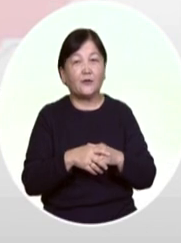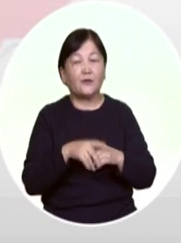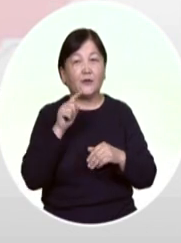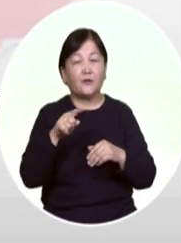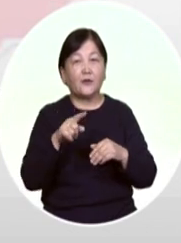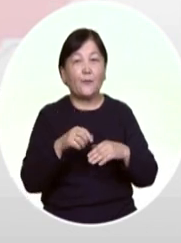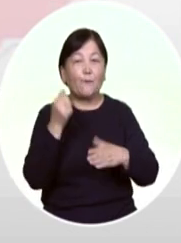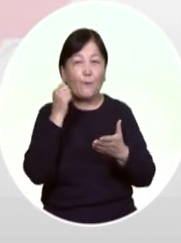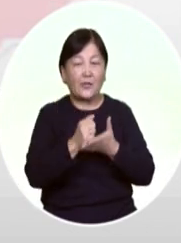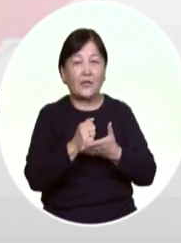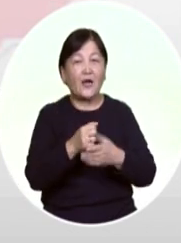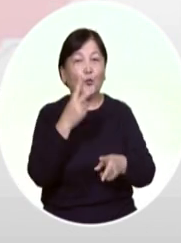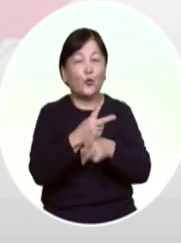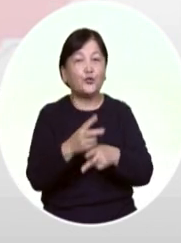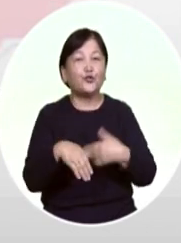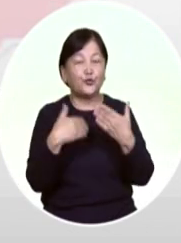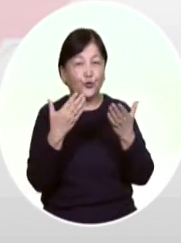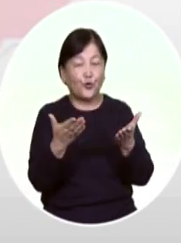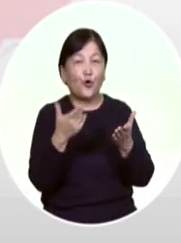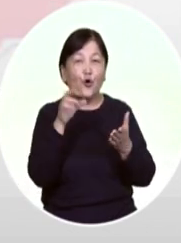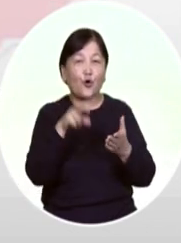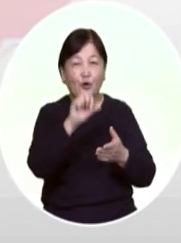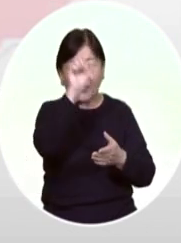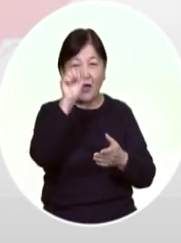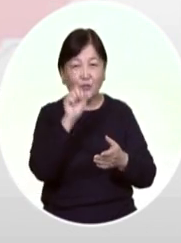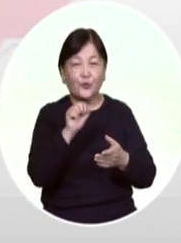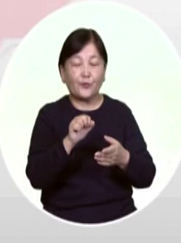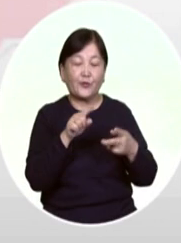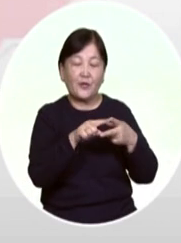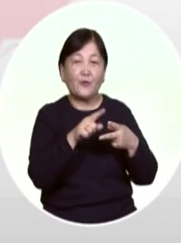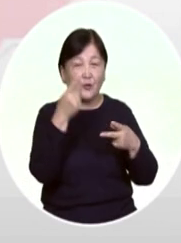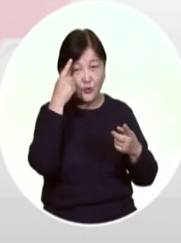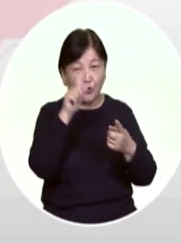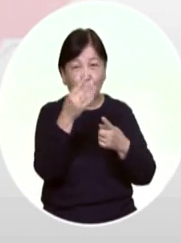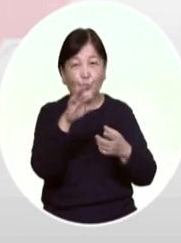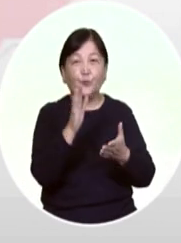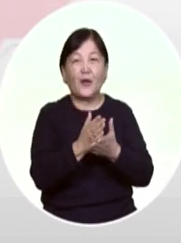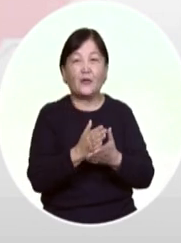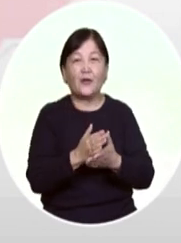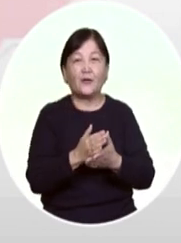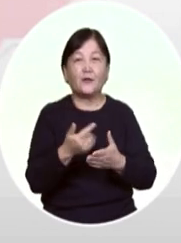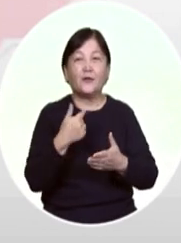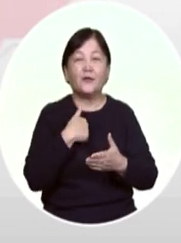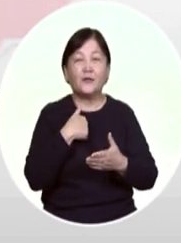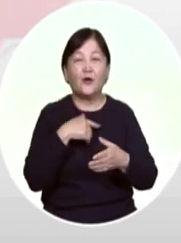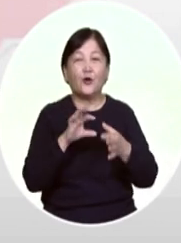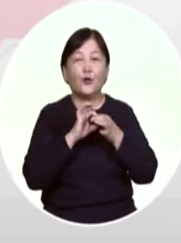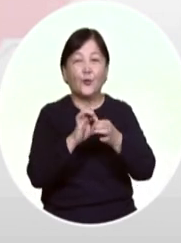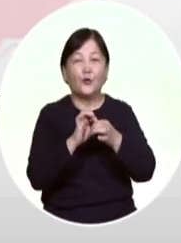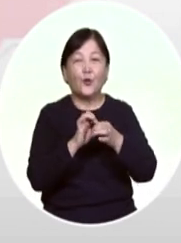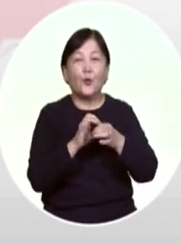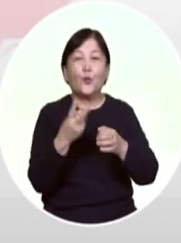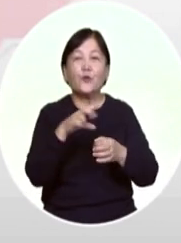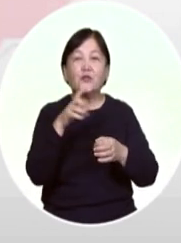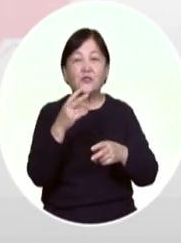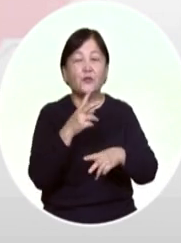хэрэгжүүлэх баталгааг хуульчилж өгдөг гол асуудал нь ийм зорилго байдаг. За тэгвэл одоо энэнийг хэдвүүлээ. Үндсэн хуульд